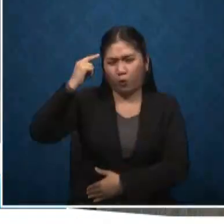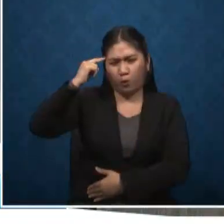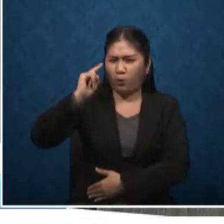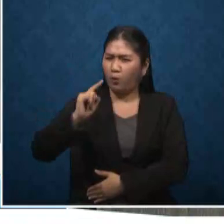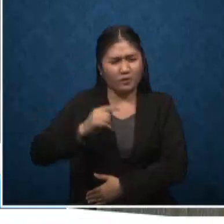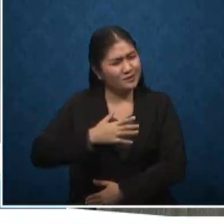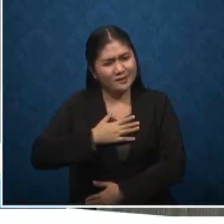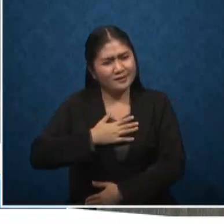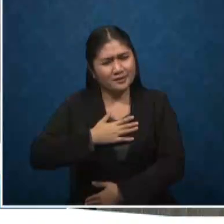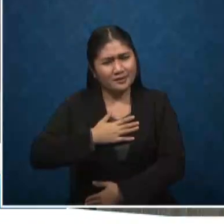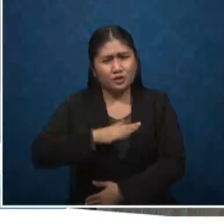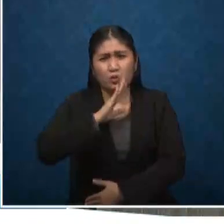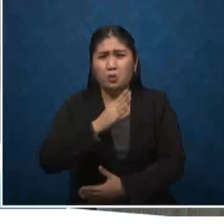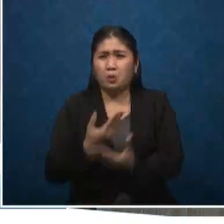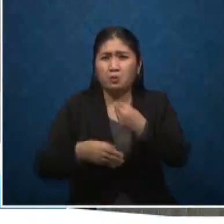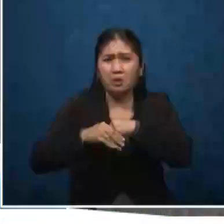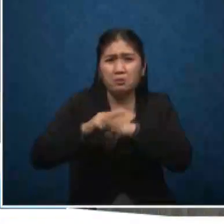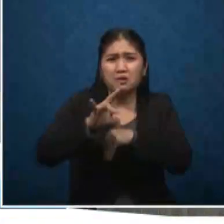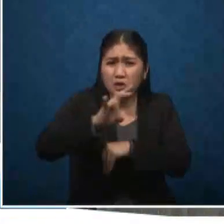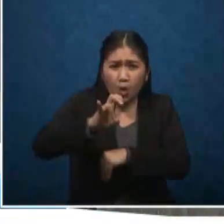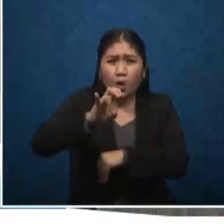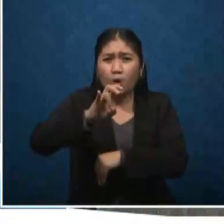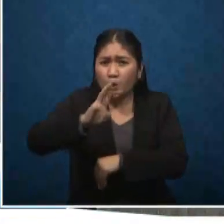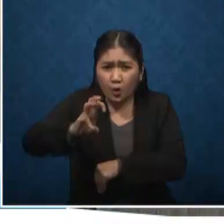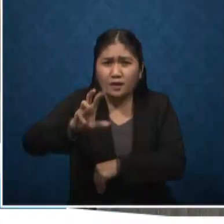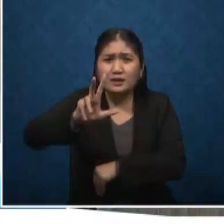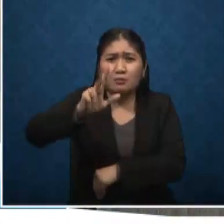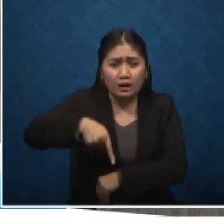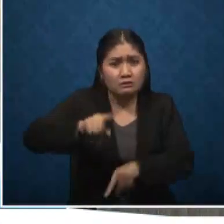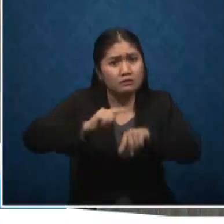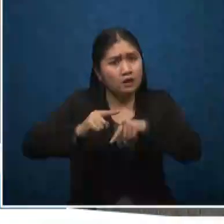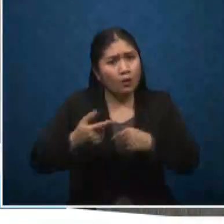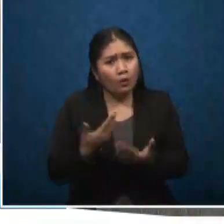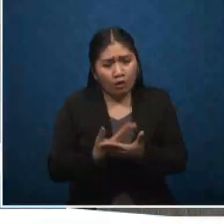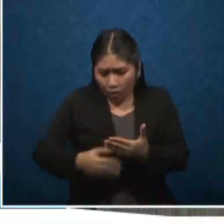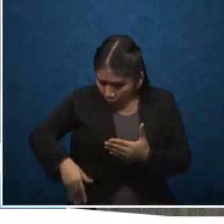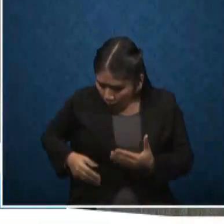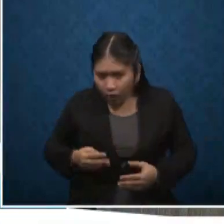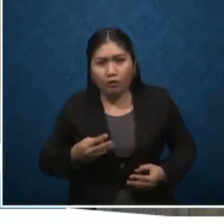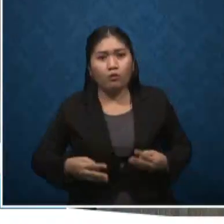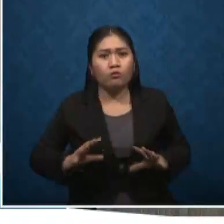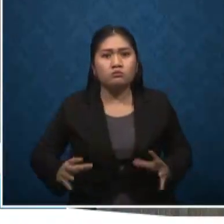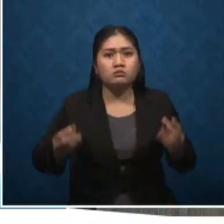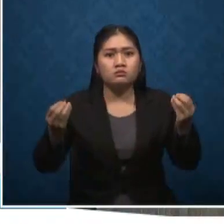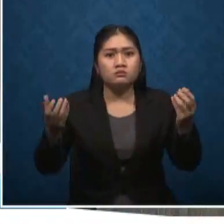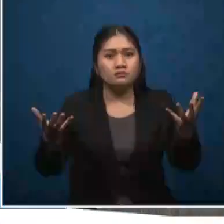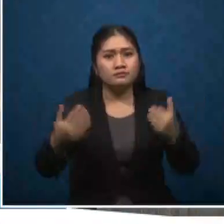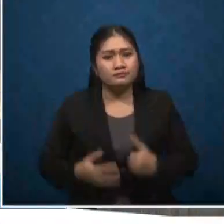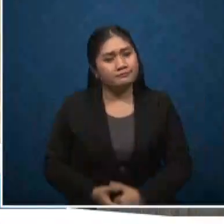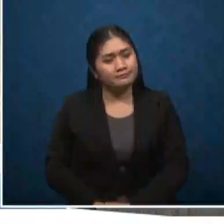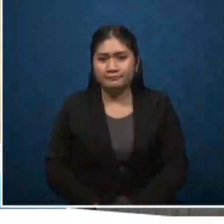ครับว่าจะเพิ่มเป็น 700 600บาทเพิ่มไป 3,000เงินในกระเป๋าผมคงต้องไปอีกแน่นอนก็